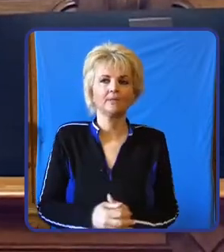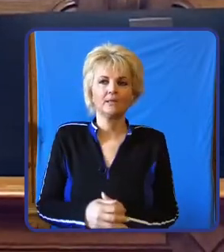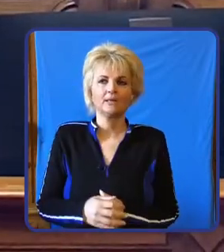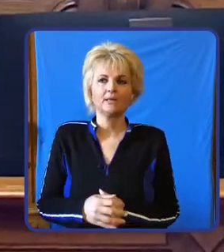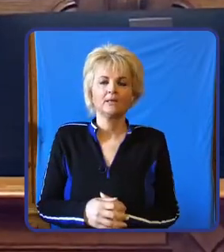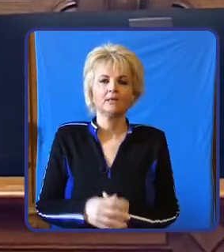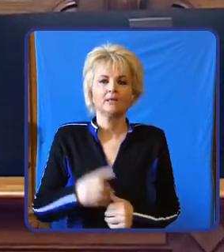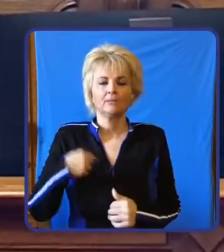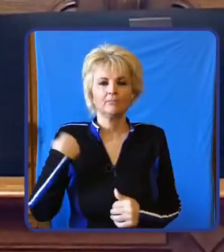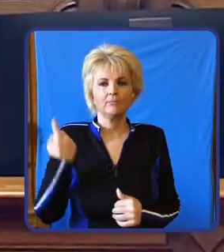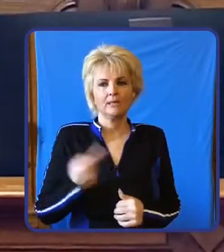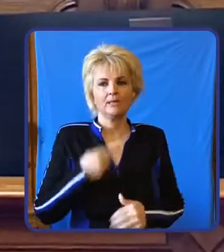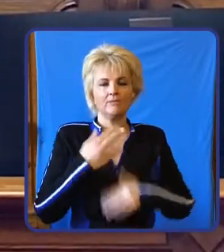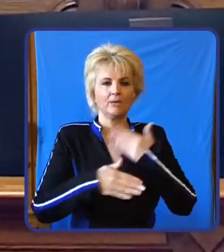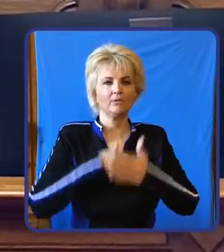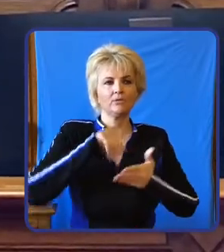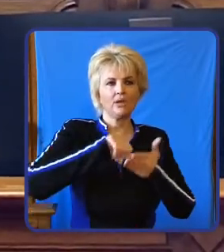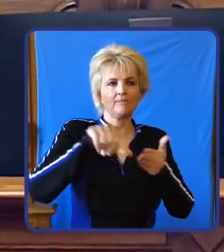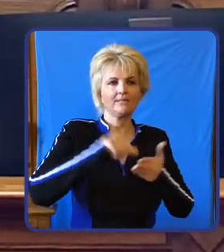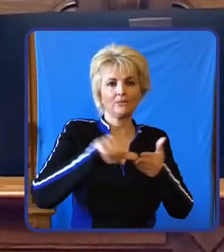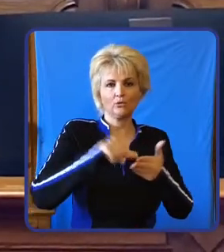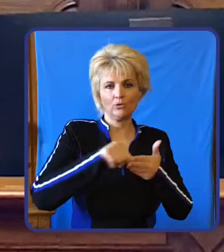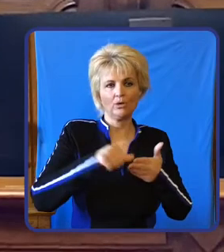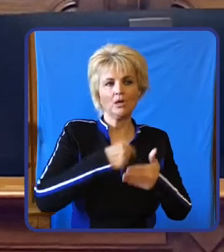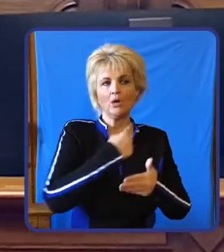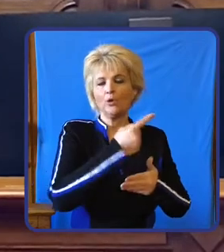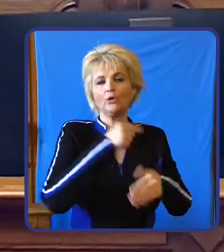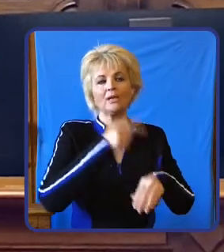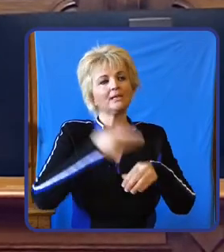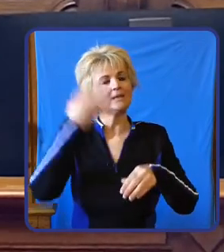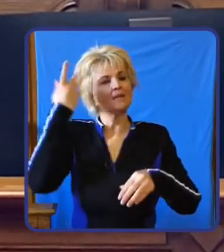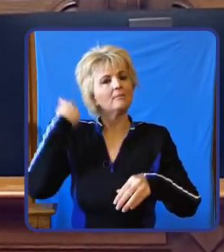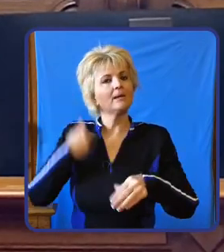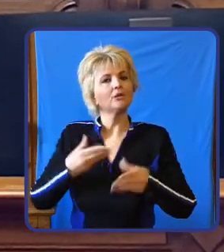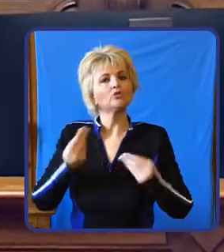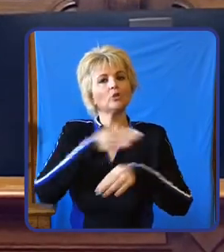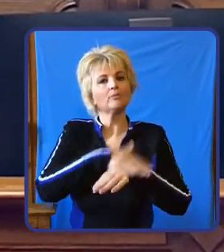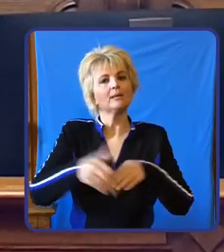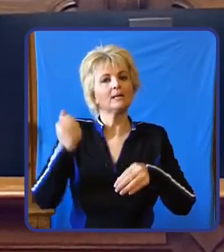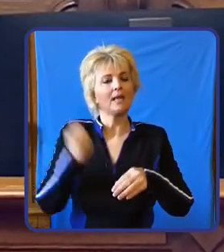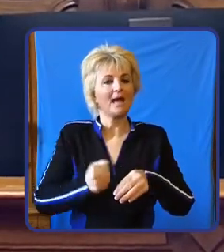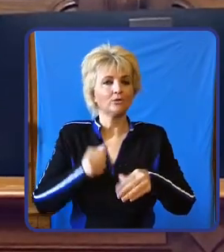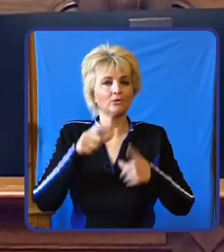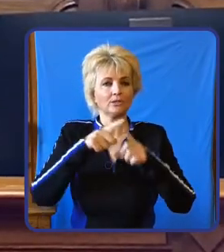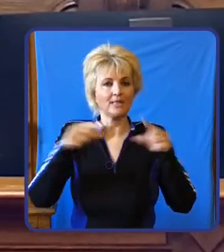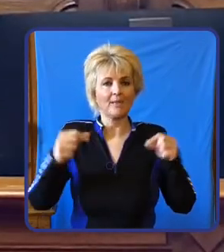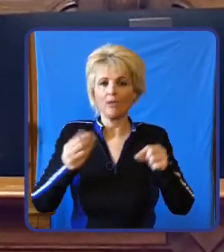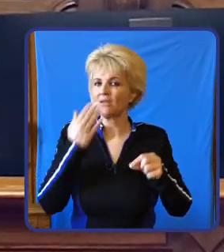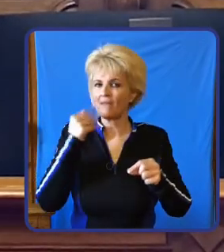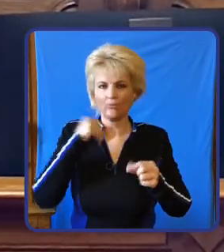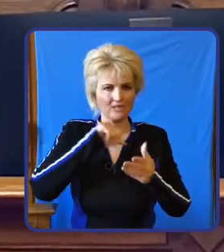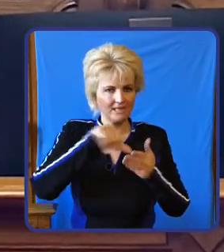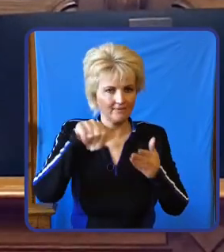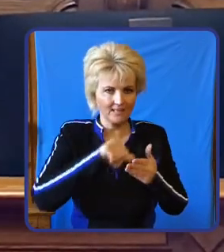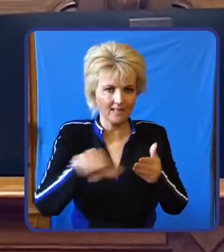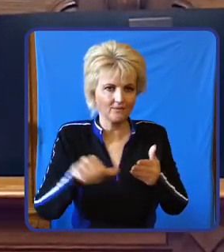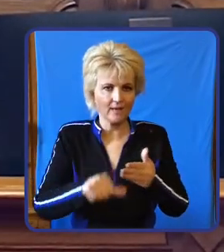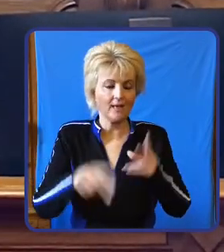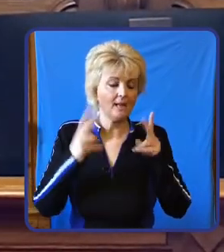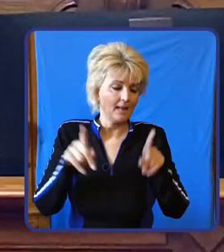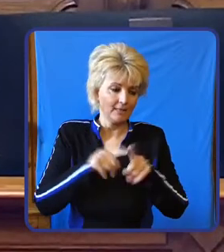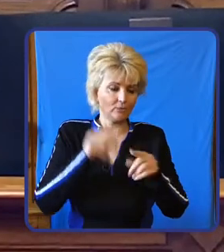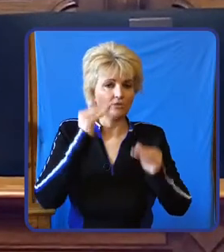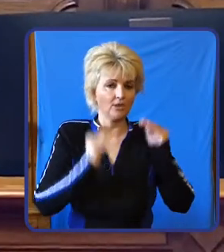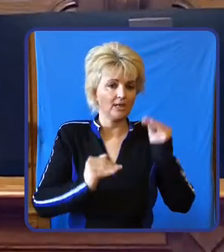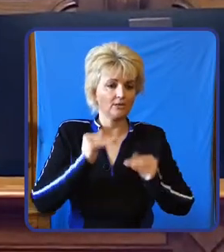megint csak mi napra készen fizetünk. Az önök idejében sok milliárdos kifizetetlen számlamennyiség volt itt. Lehet úgy is egyensúlyba hozni